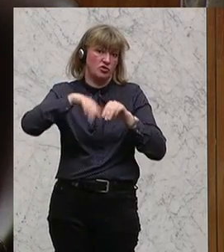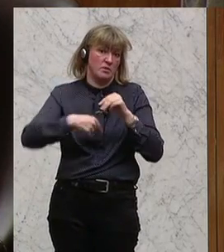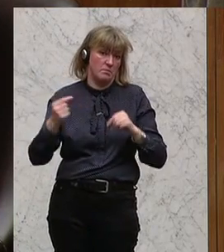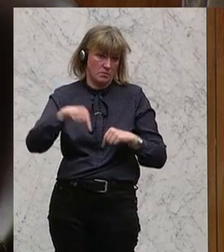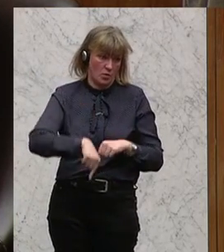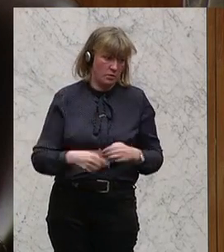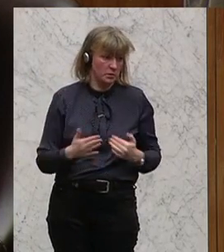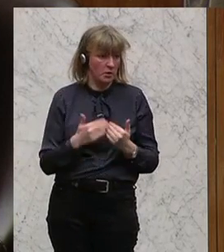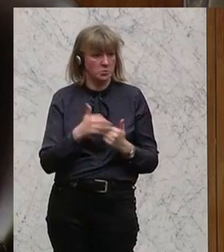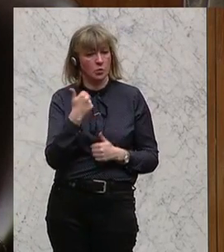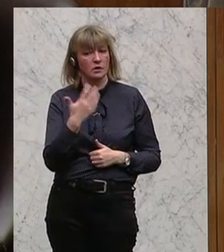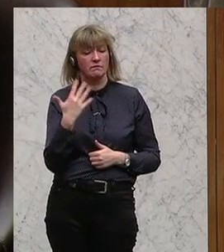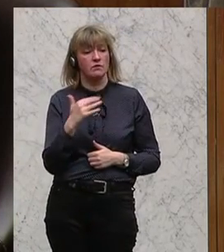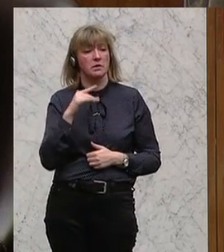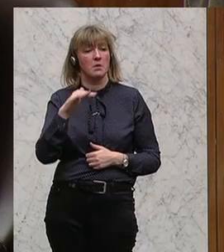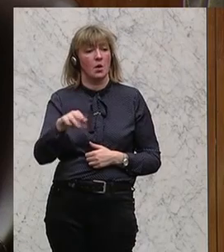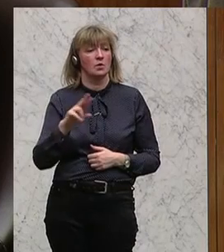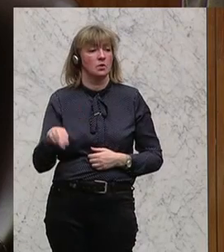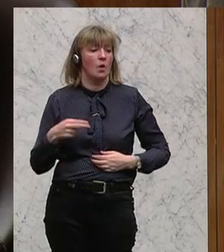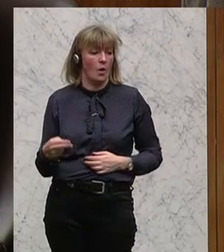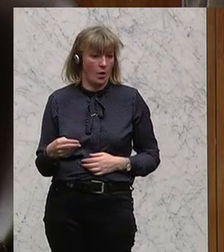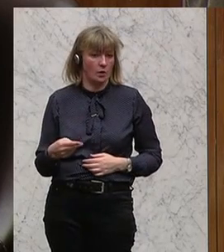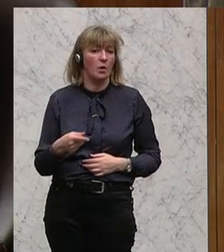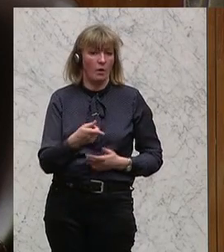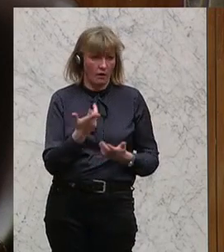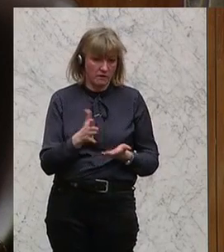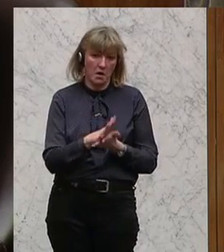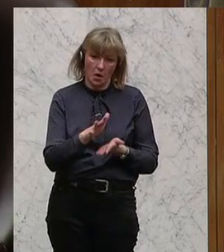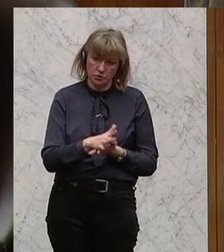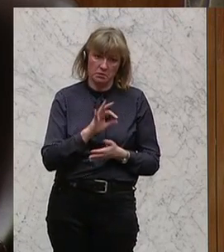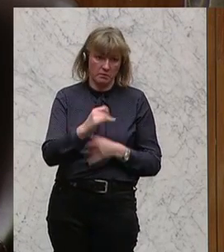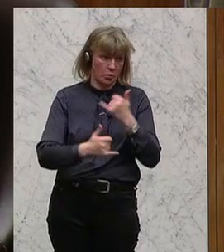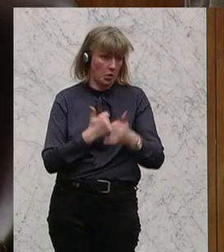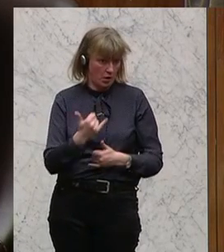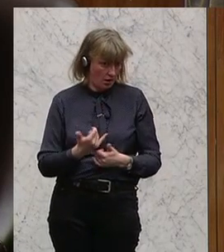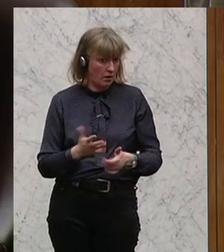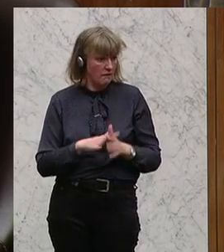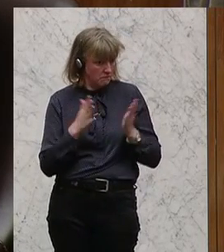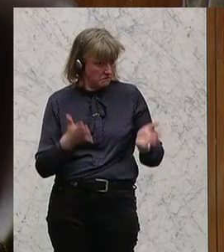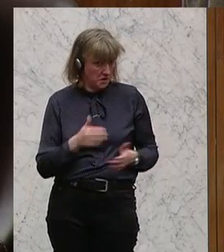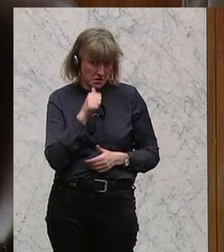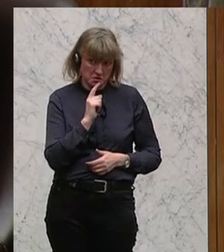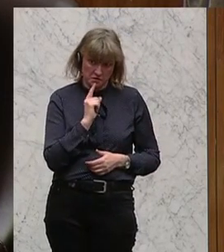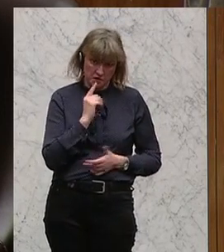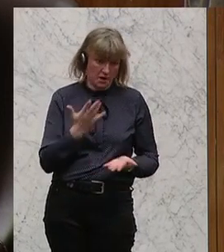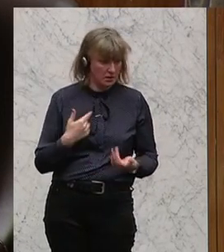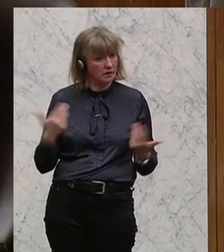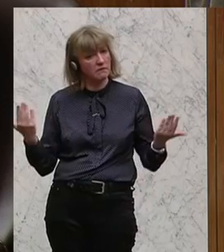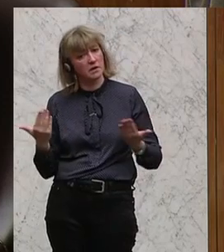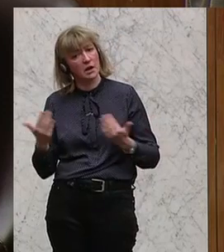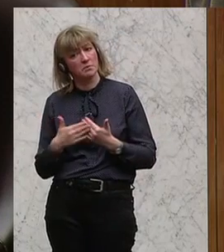nehmen Sie in etwa 150 Millionen Euro in die Hand pro Jahr. Das ist keine kleine Summe verglichen mit dem, was wir